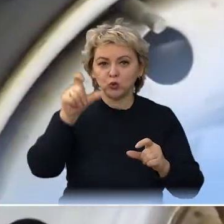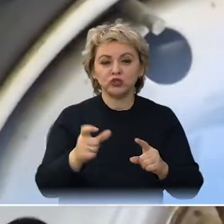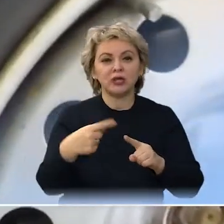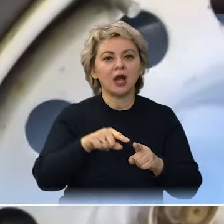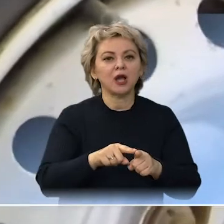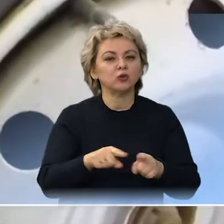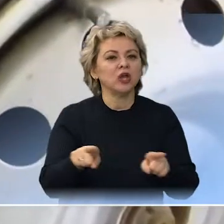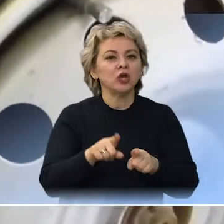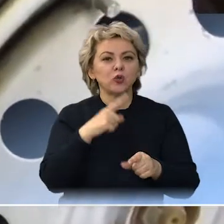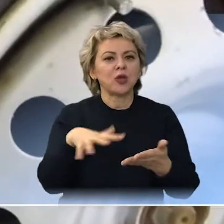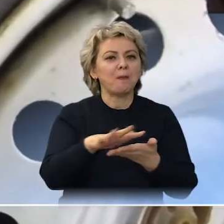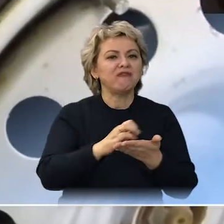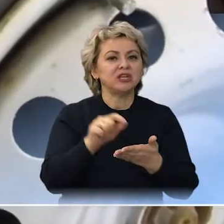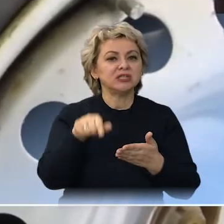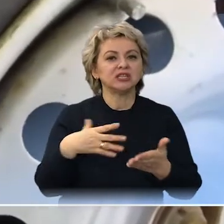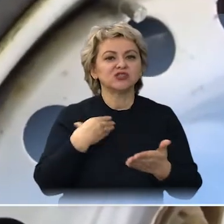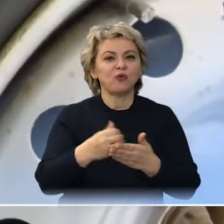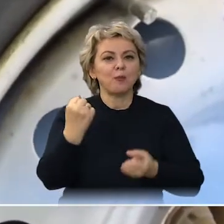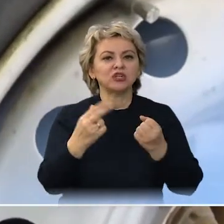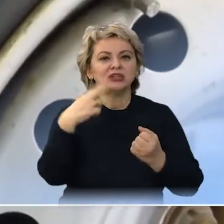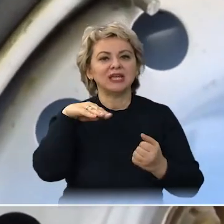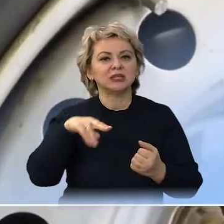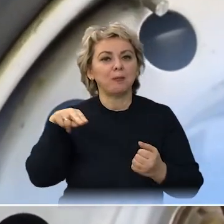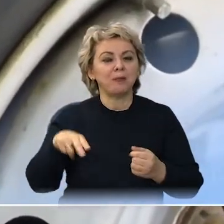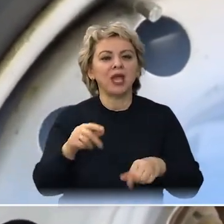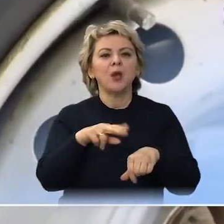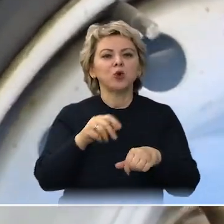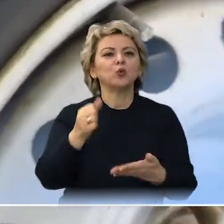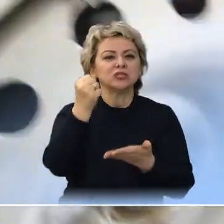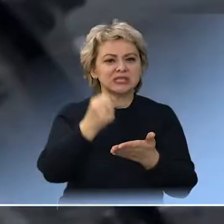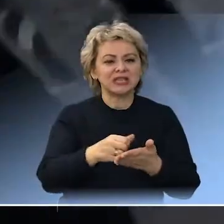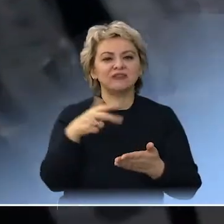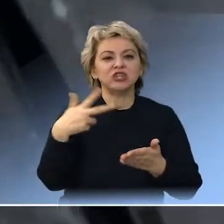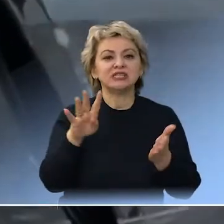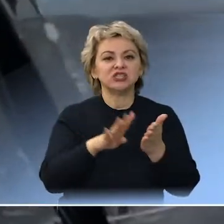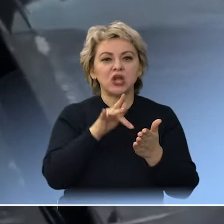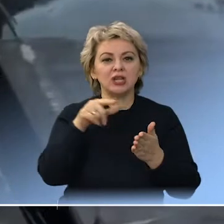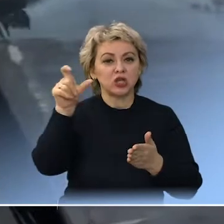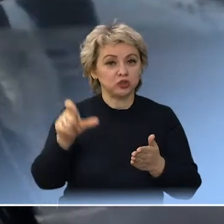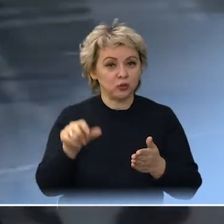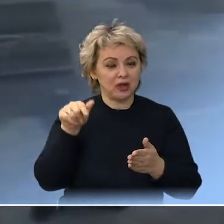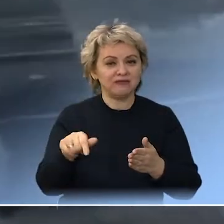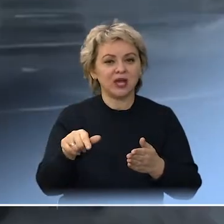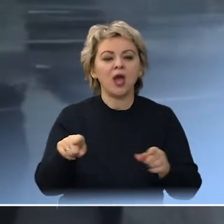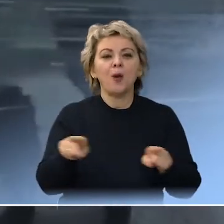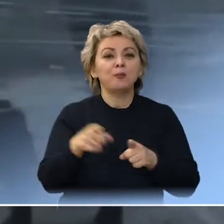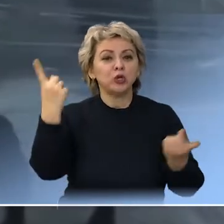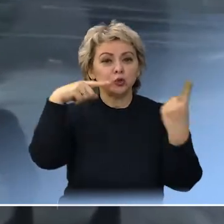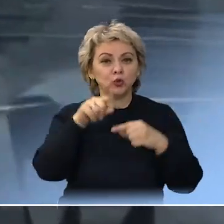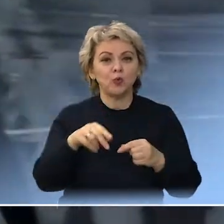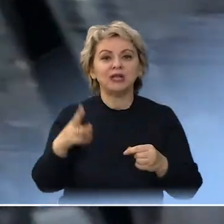который якобы повредил свой автомобиль в ДТП. Оперативники установили, что 39-летний злоумышленник